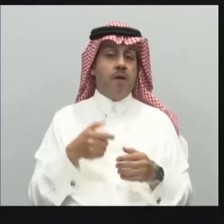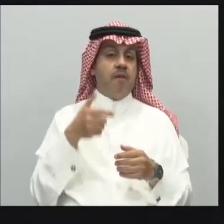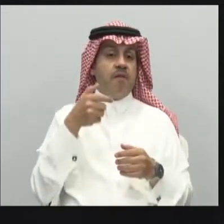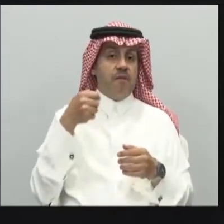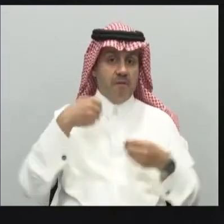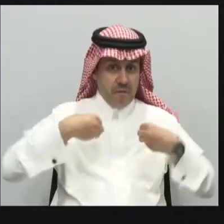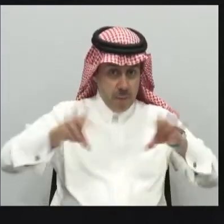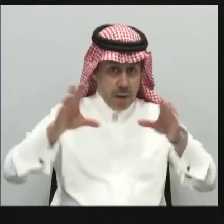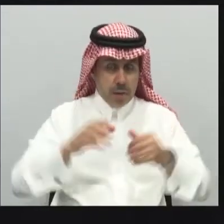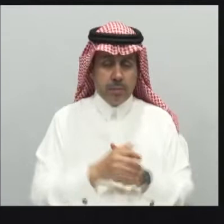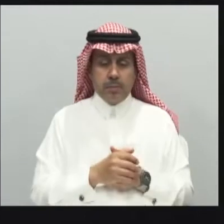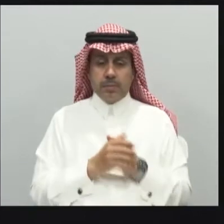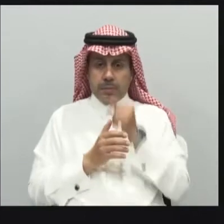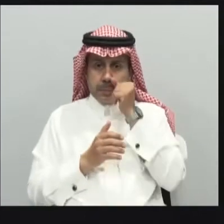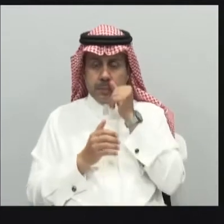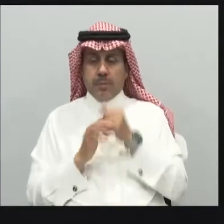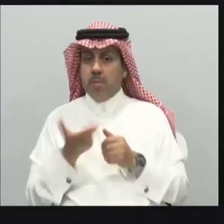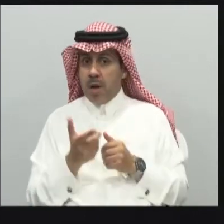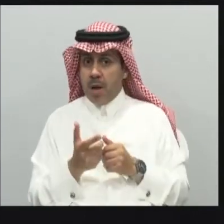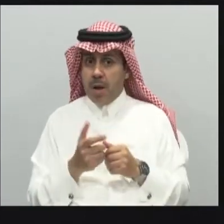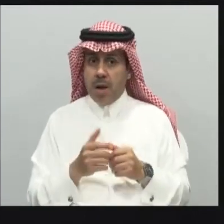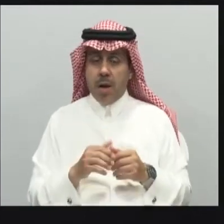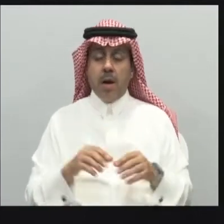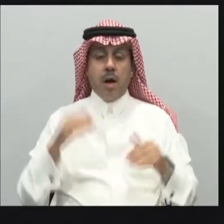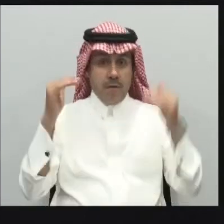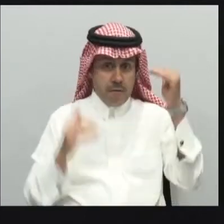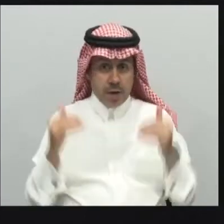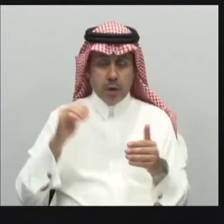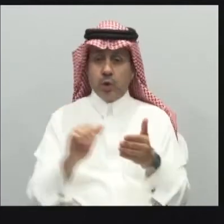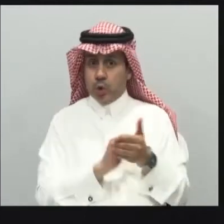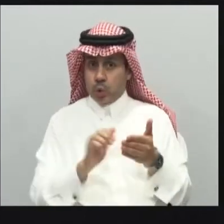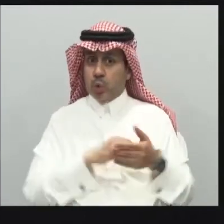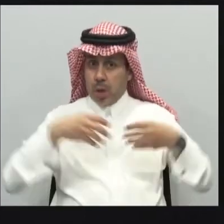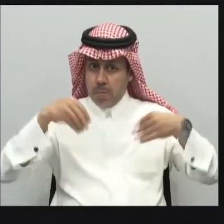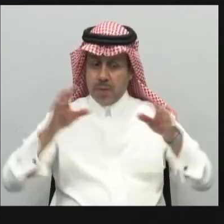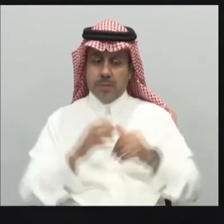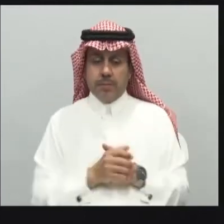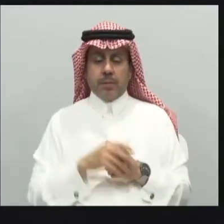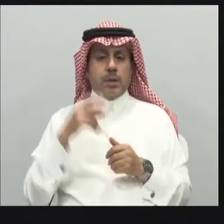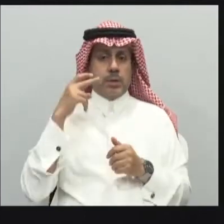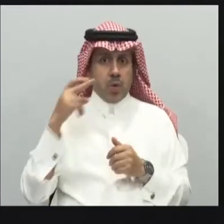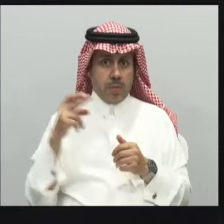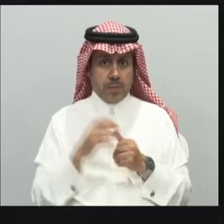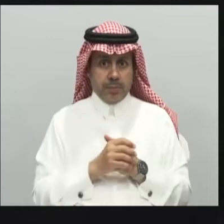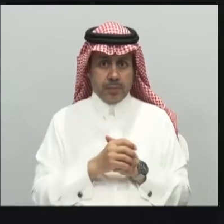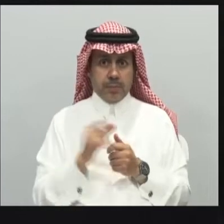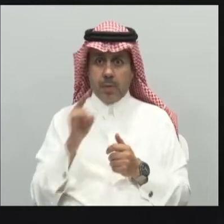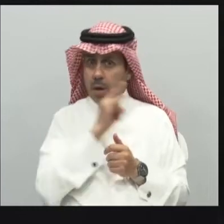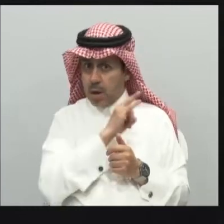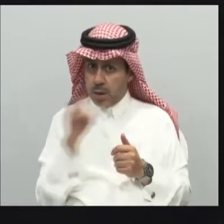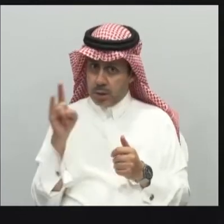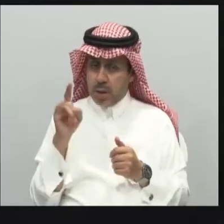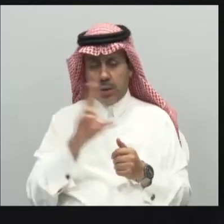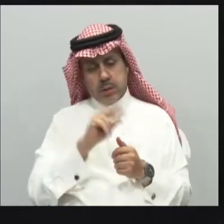شروط البيع ما الفرق بينهما هل هما سواء ايها الطلاب الطالبات الجواب انهما ليس